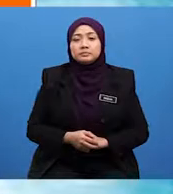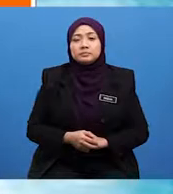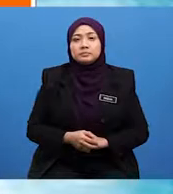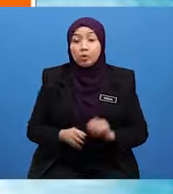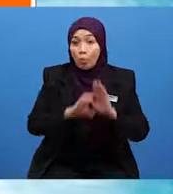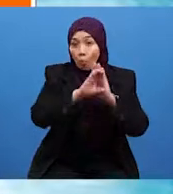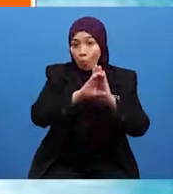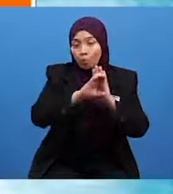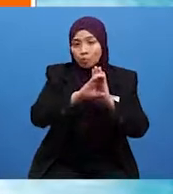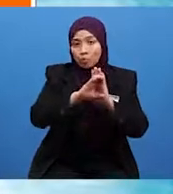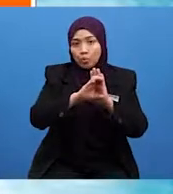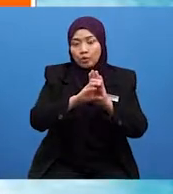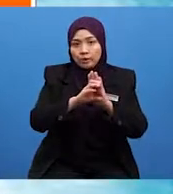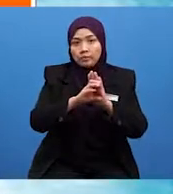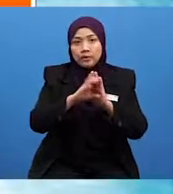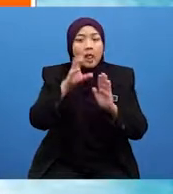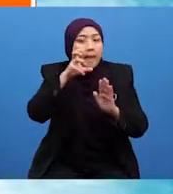Antaranya limau,